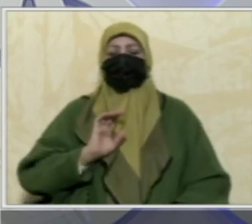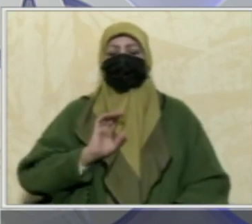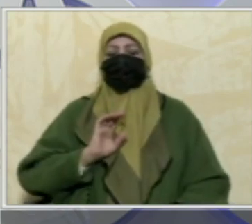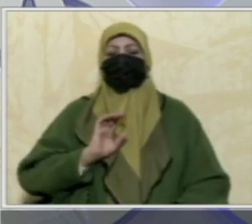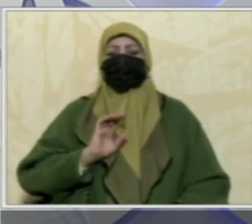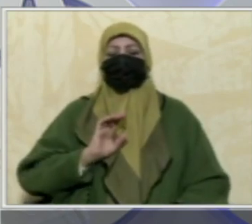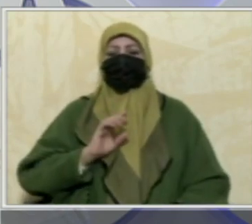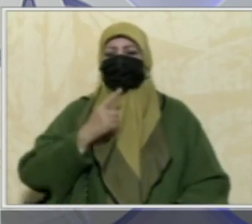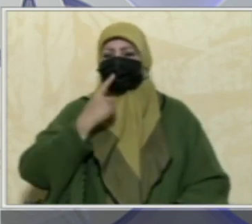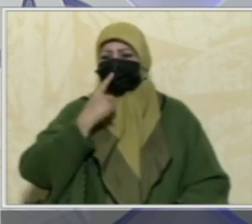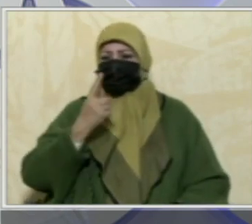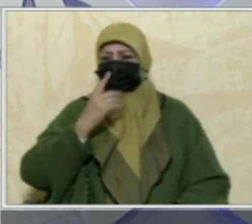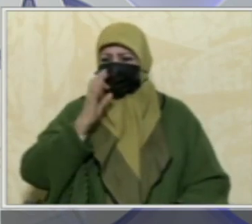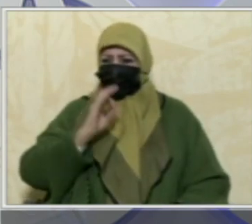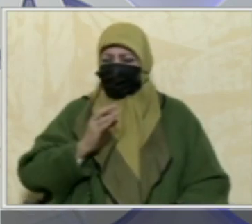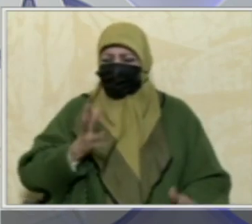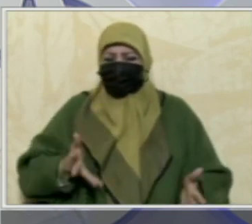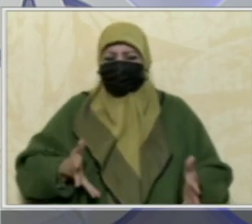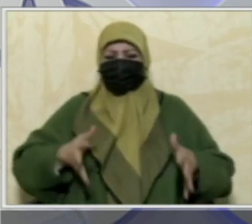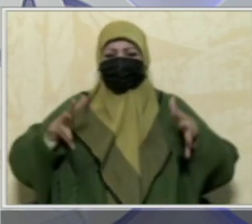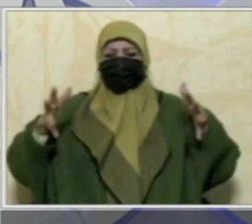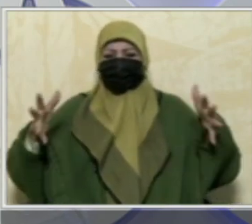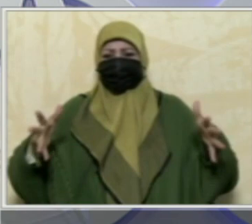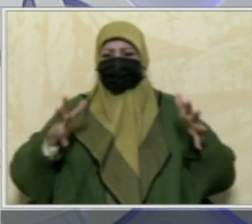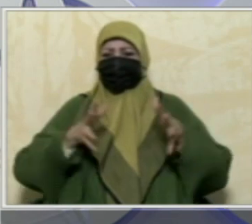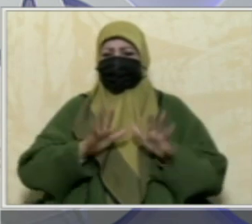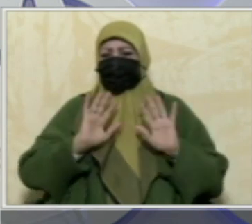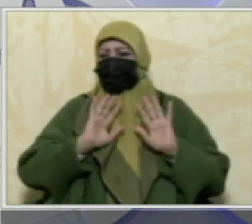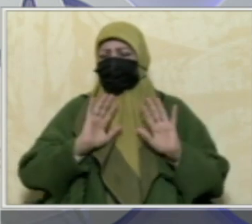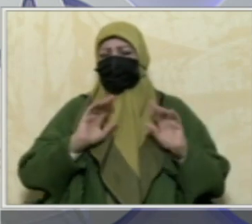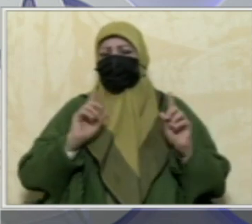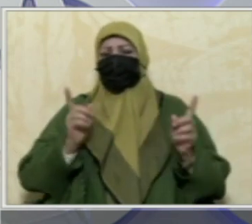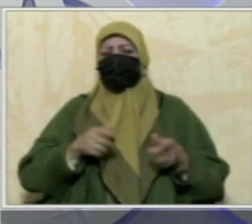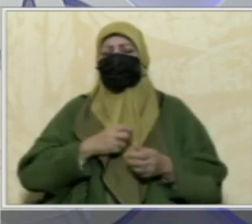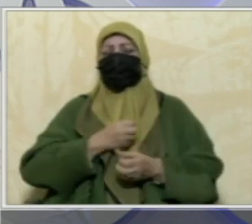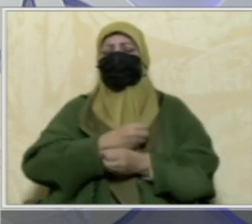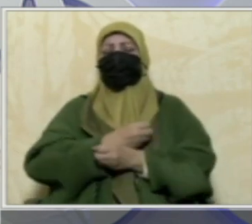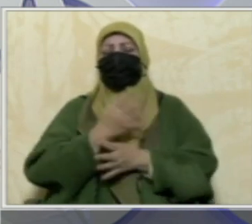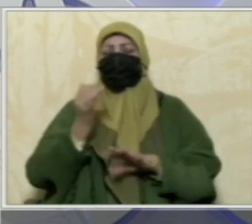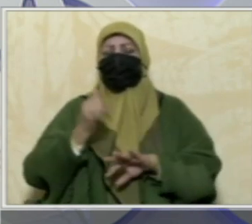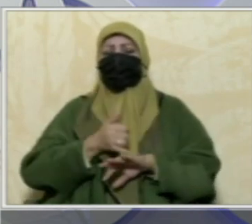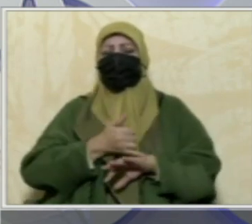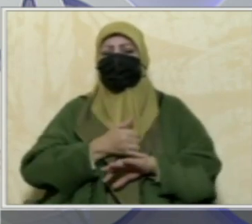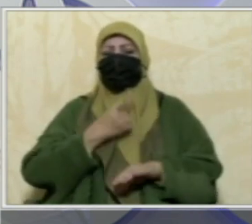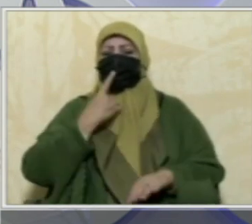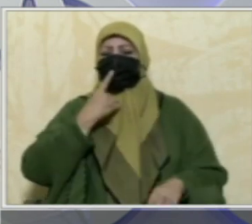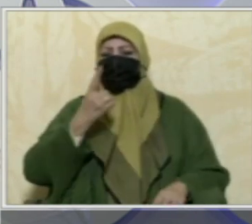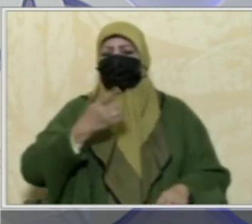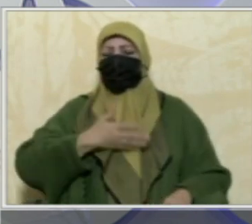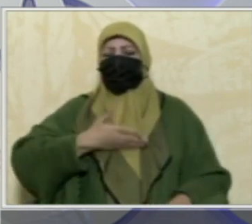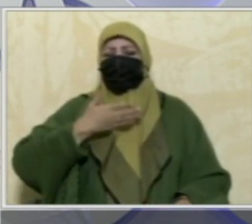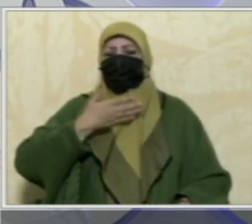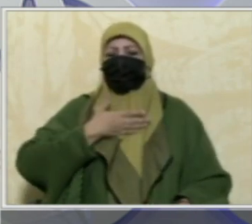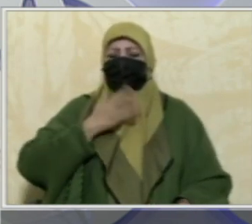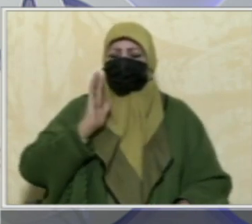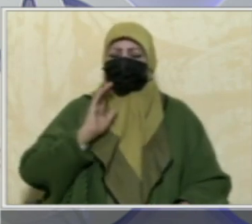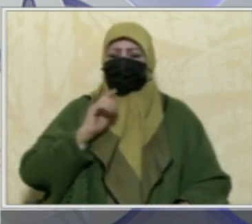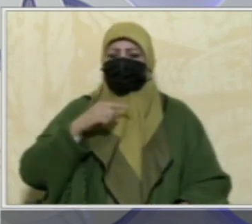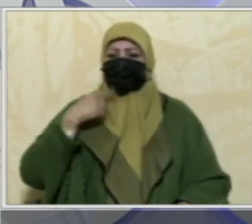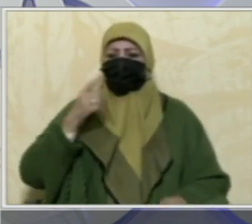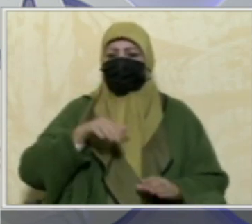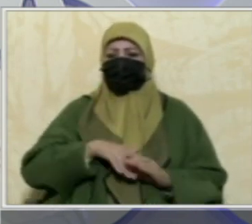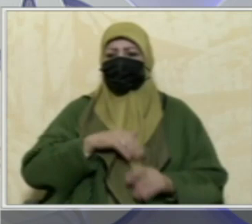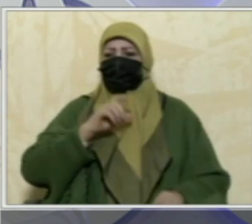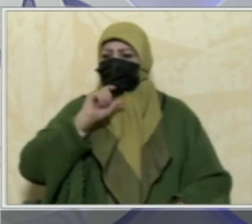نضيق على الناس نعم مشهور المذهب يكون عمر الاضحيه سنه ولكن عندنا روايه بعشره اشهر وروايه بثمانيه